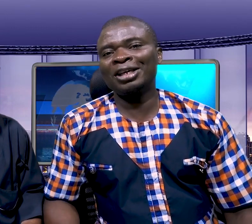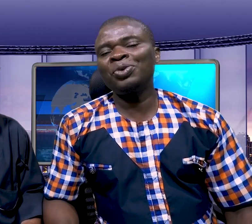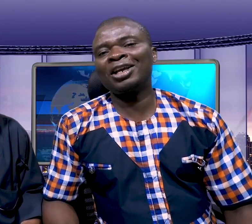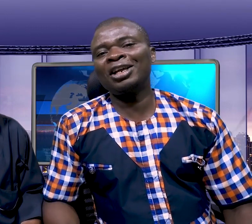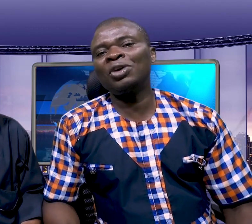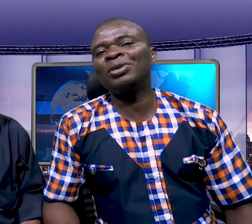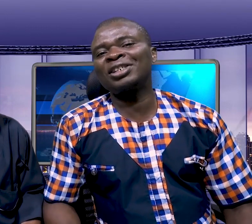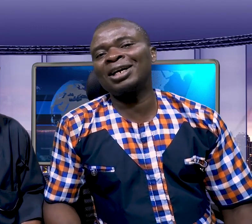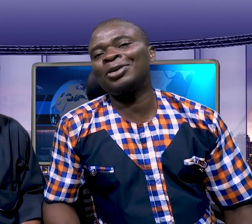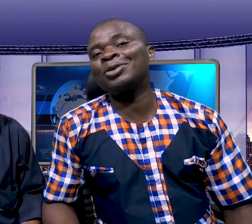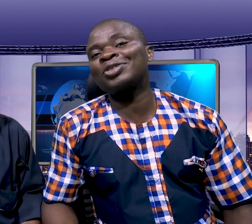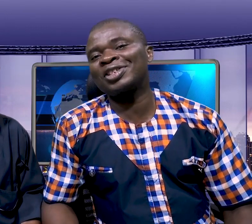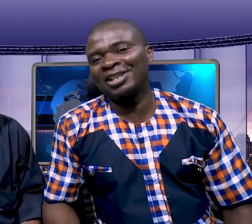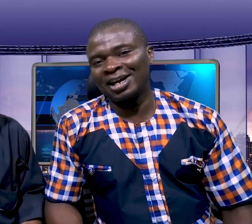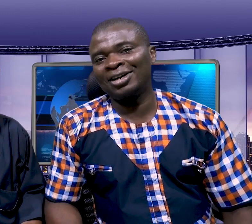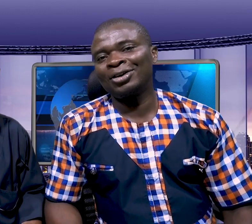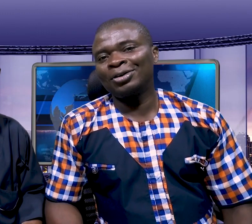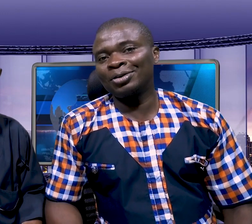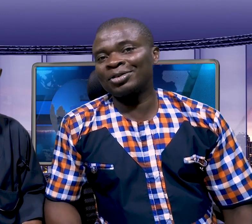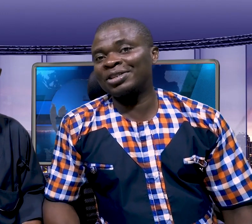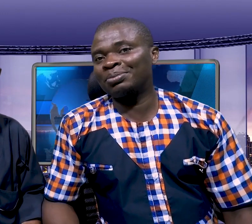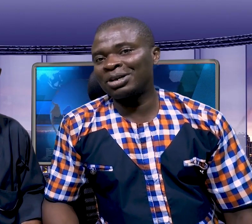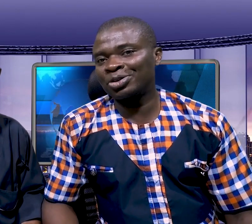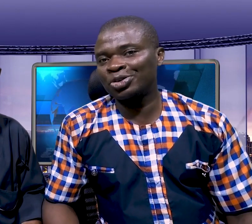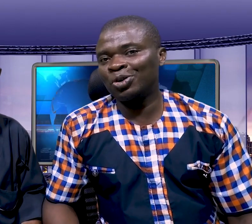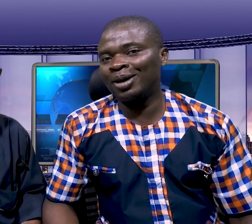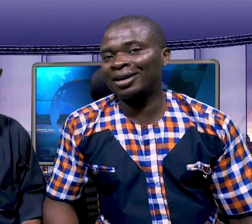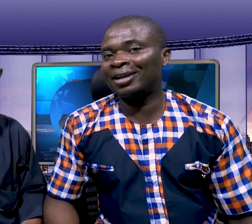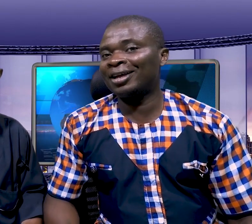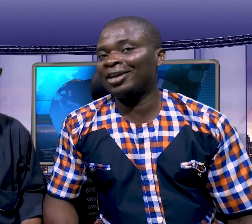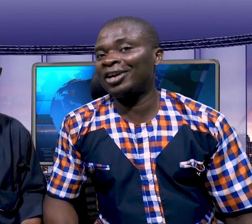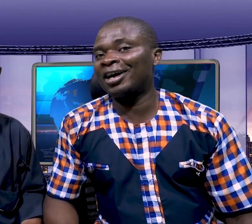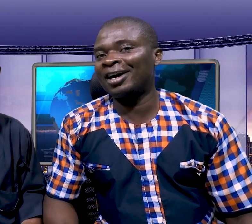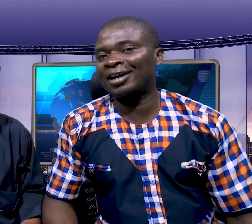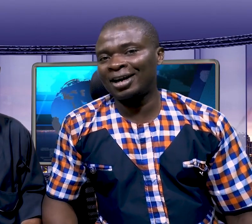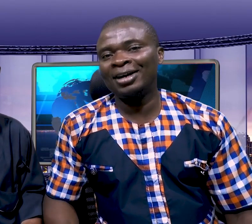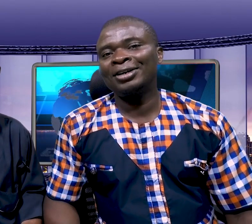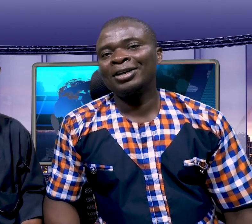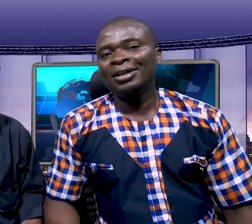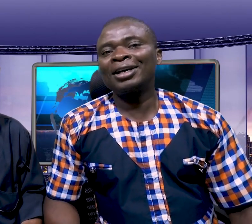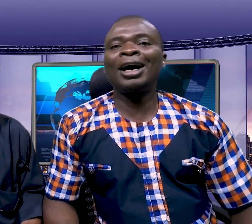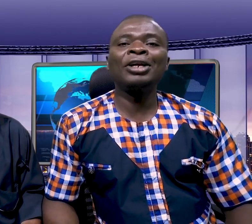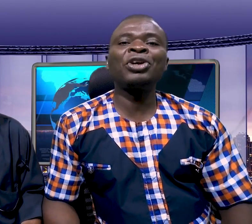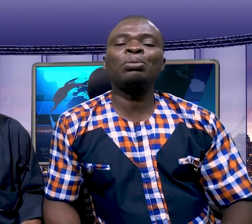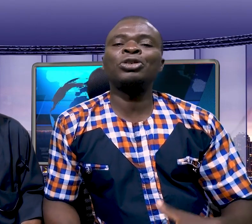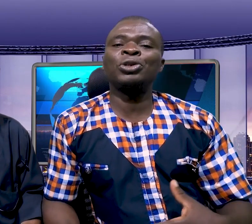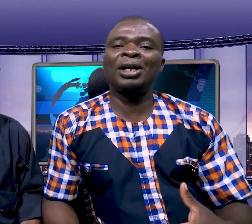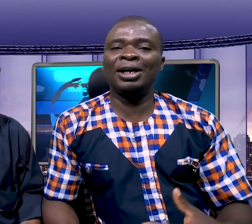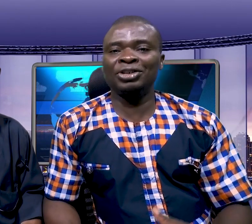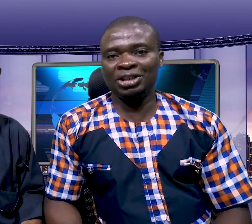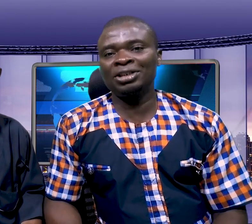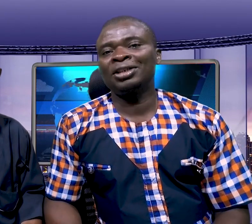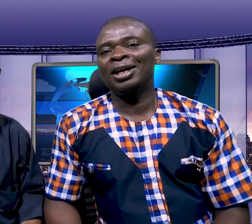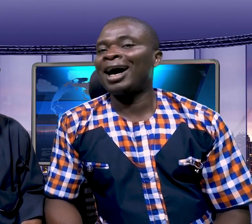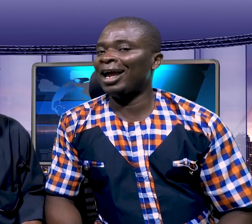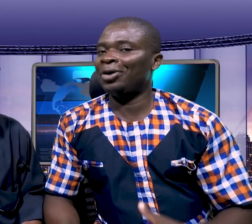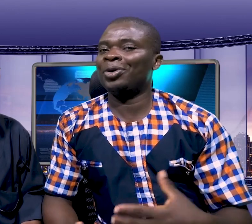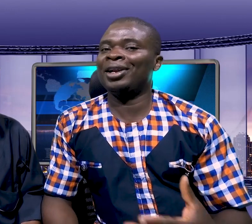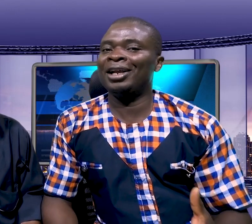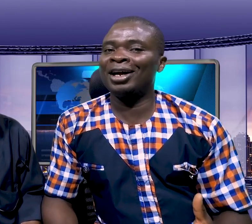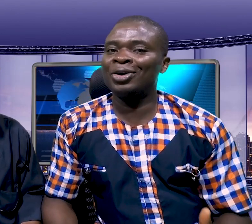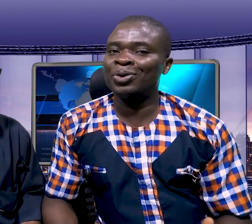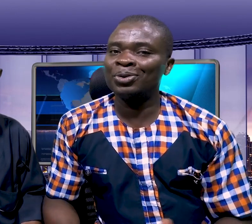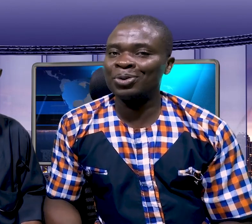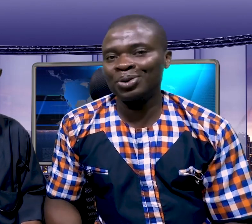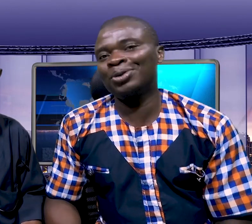gckhq.org ka ị nwee ike na-enweta ozi a, ozi mgbasa ozi ọma nke ga-enyere gị aka. Gaa n'iru na-akpọtụrụ anyị. Anyị hụrụ